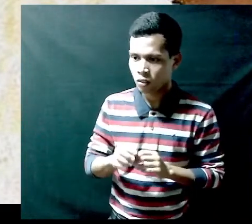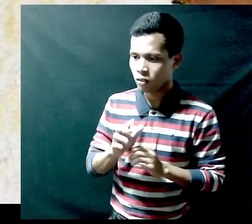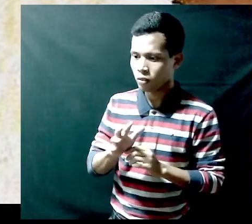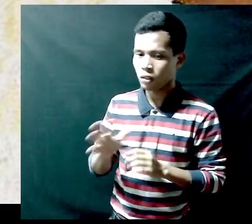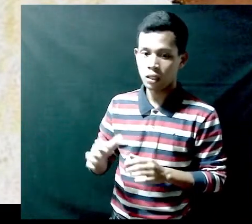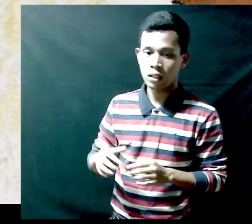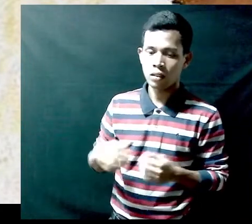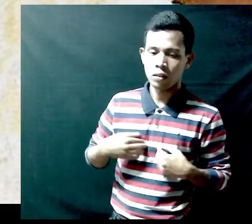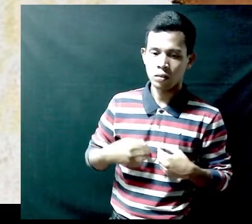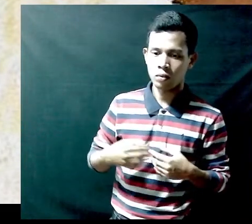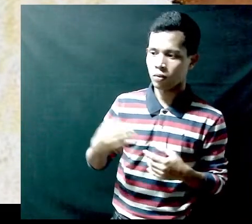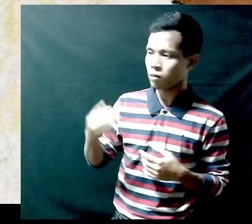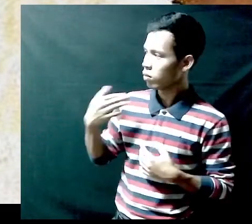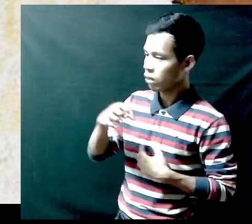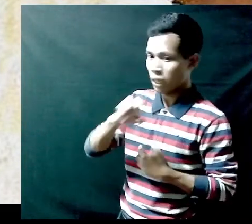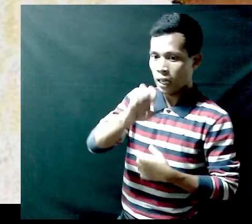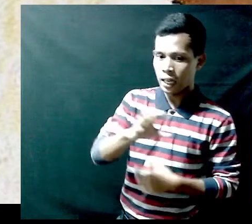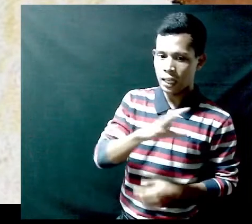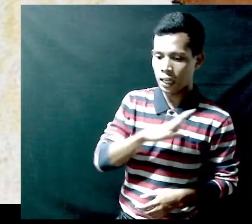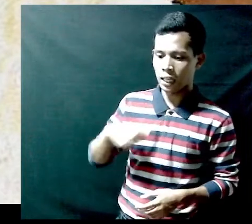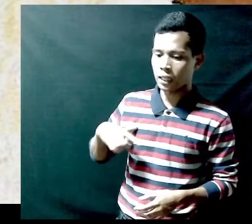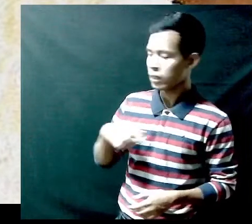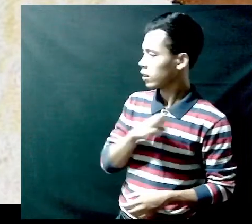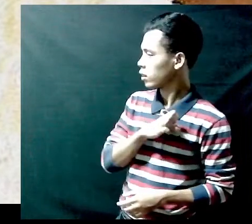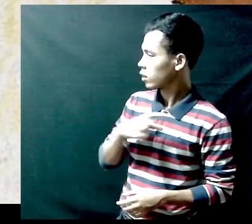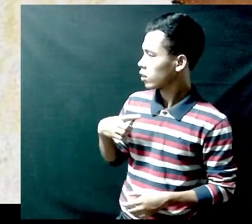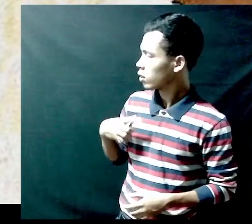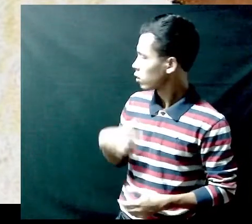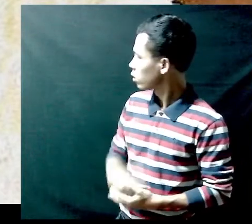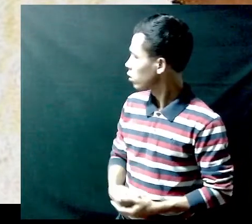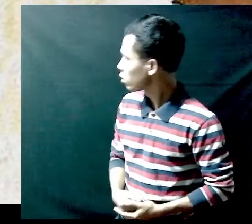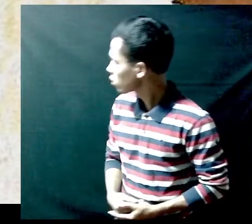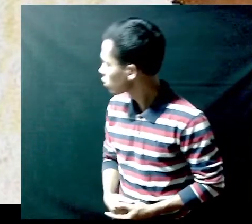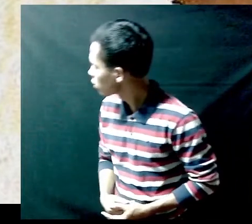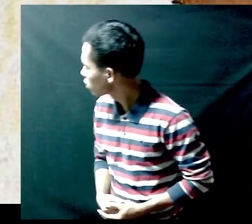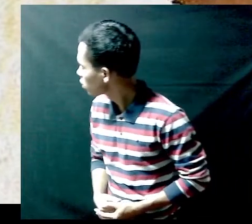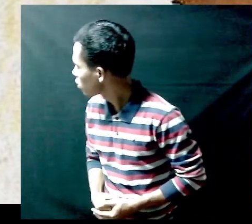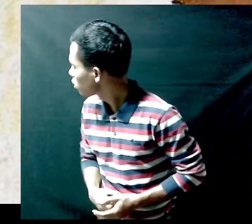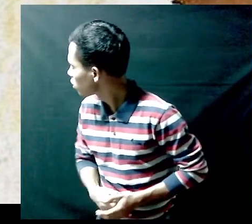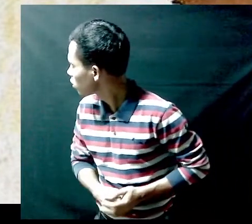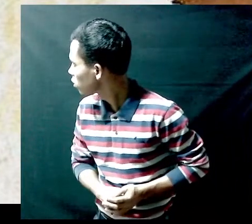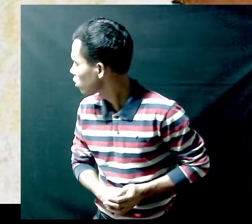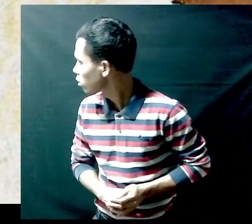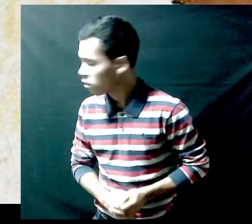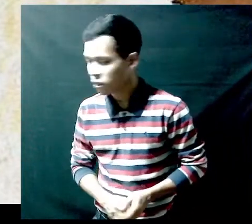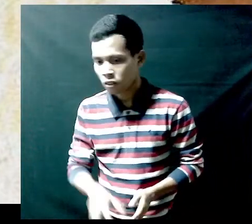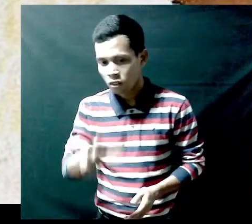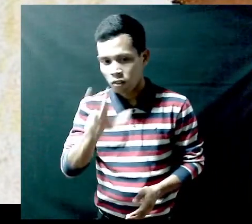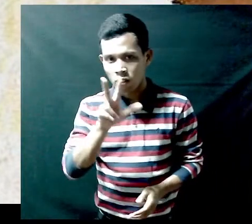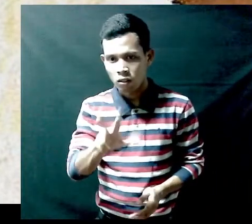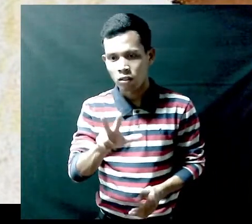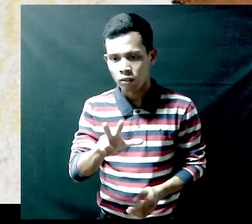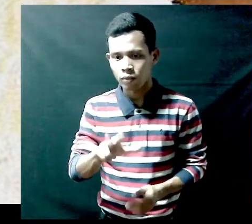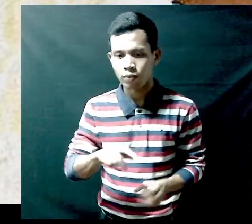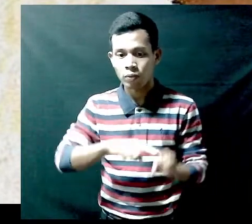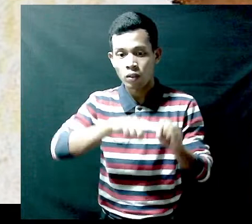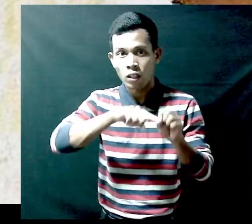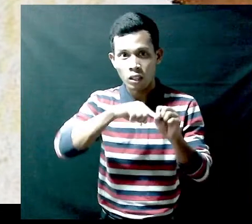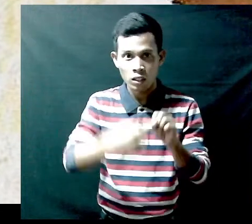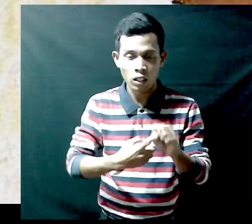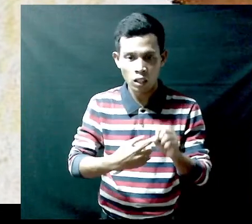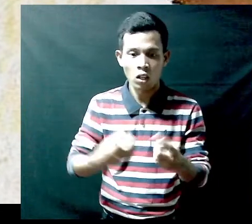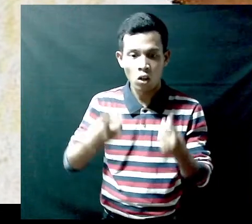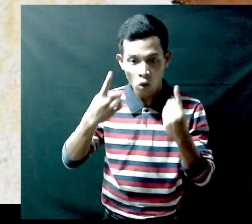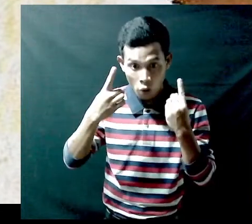Before Eli. Okay? So, anong ginawa ni Samuel? Sa chapter 3, he started